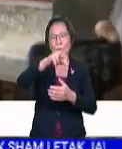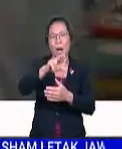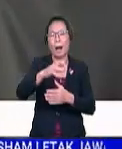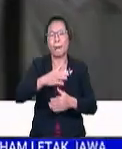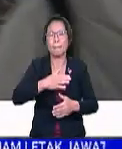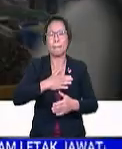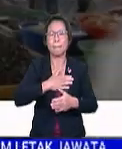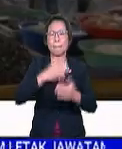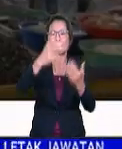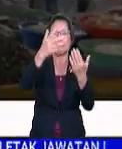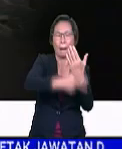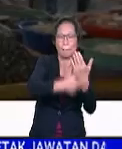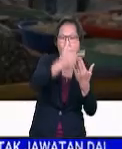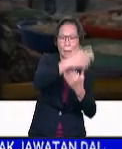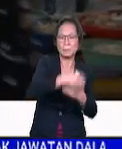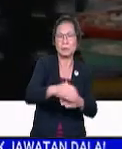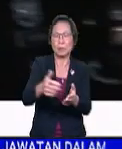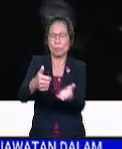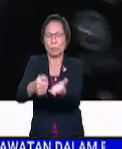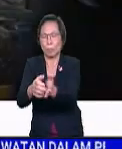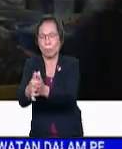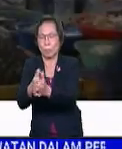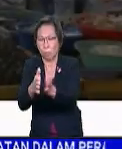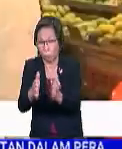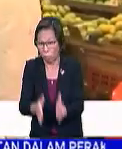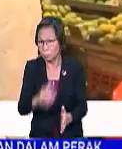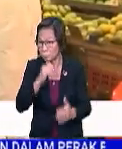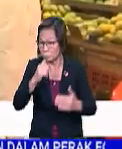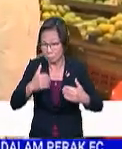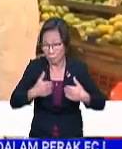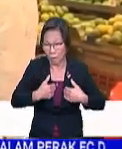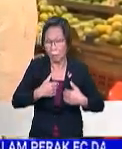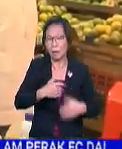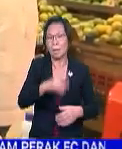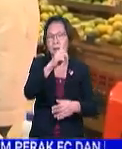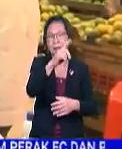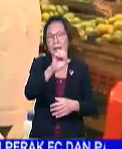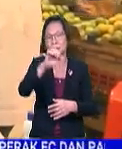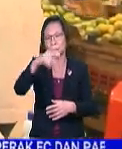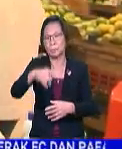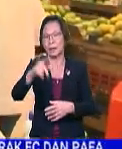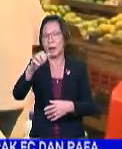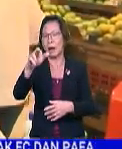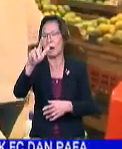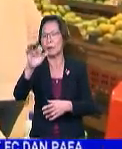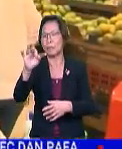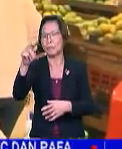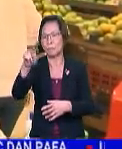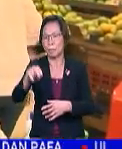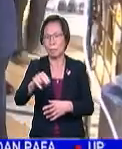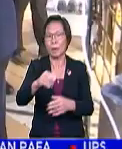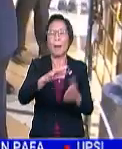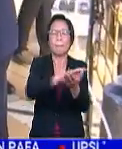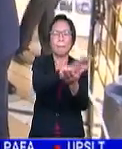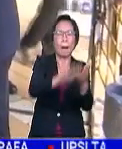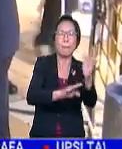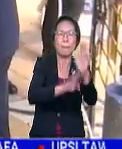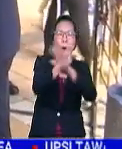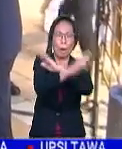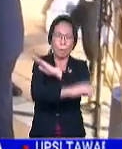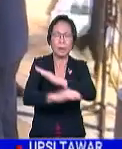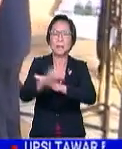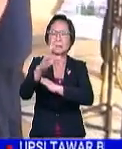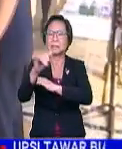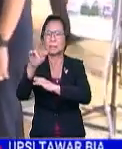pensanitasi tangan untuk digunakan pelanggan. DSP Arifin yang juga Ketua Penguatkuasaan Pelan Pemulihan Negara Bahagian Sibu menambah